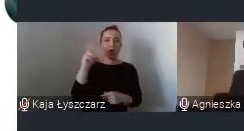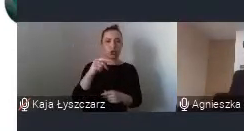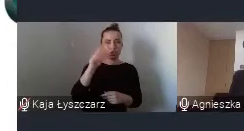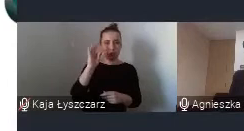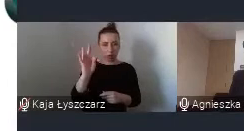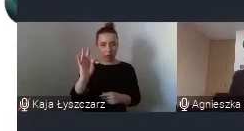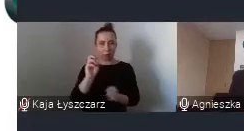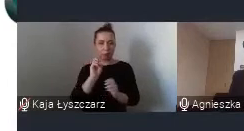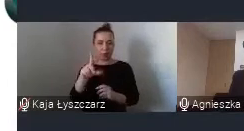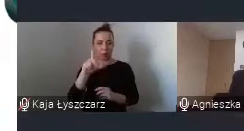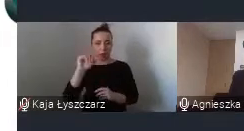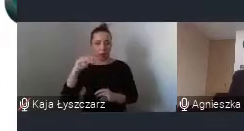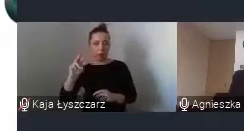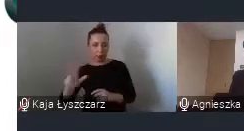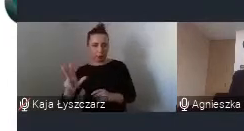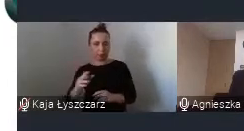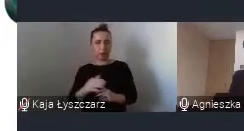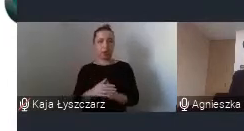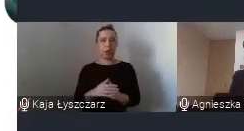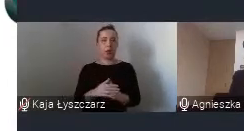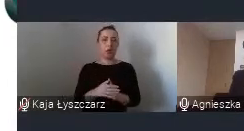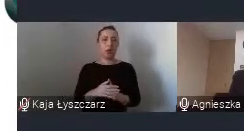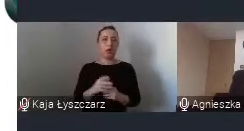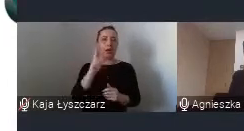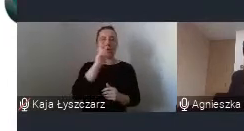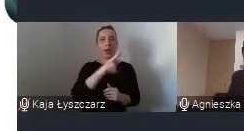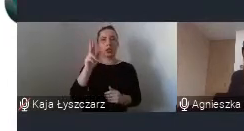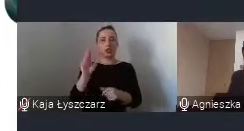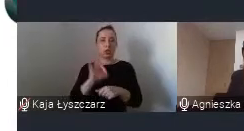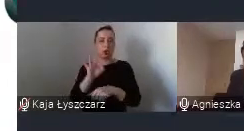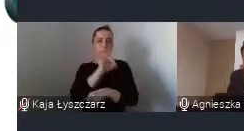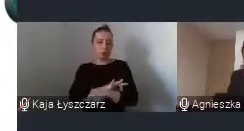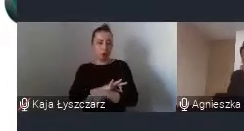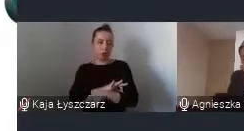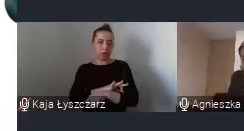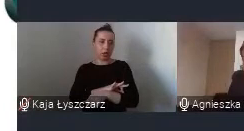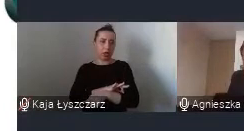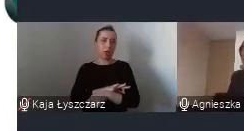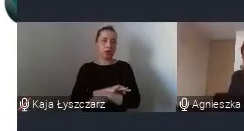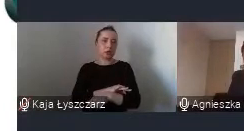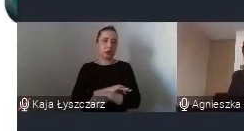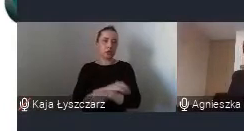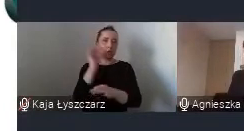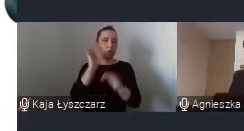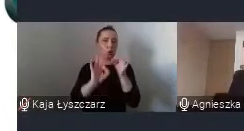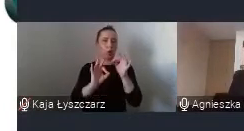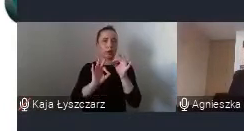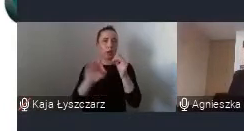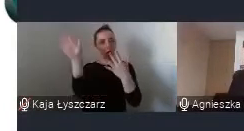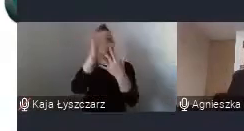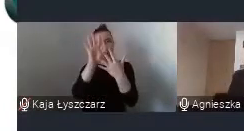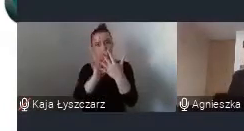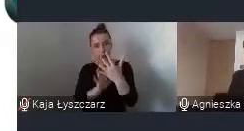projektów na naszej stronie jest opisany, zarówno, o już tutaj widzę, że Magda mnie wyręczyła, bardzo dziękuję, każdy